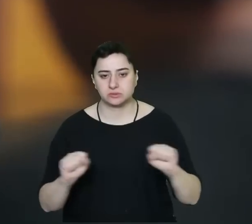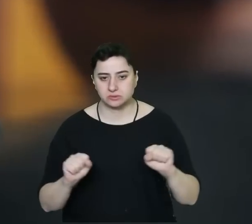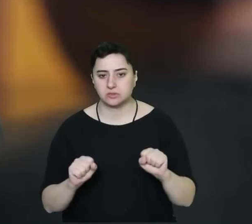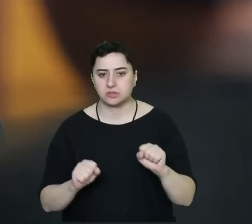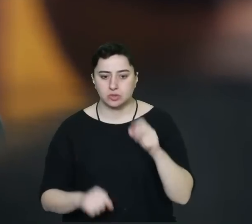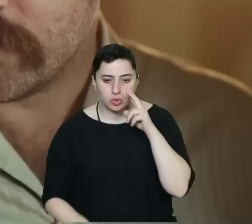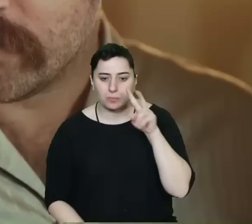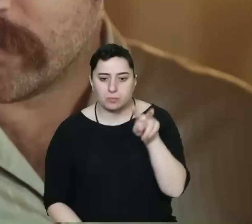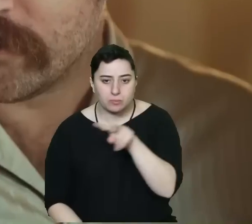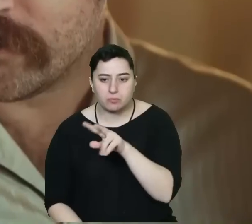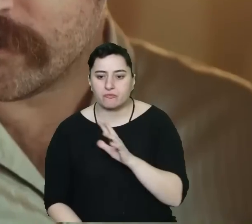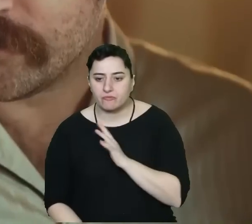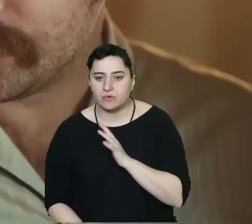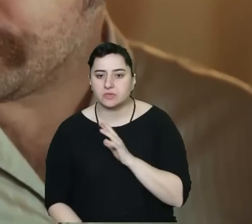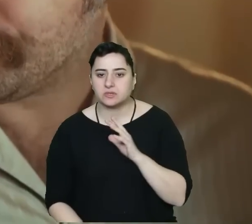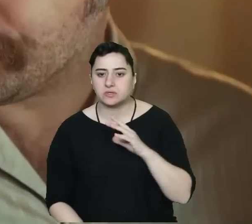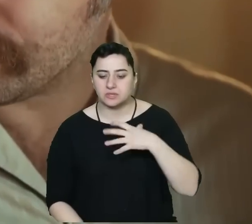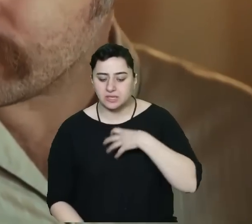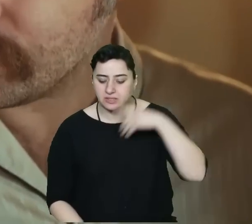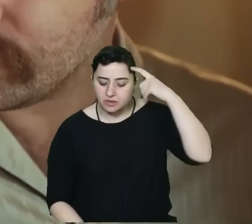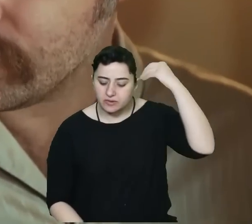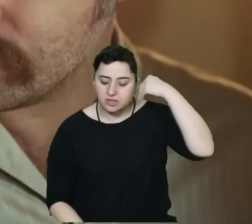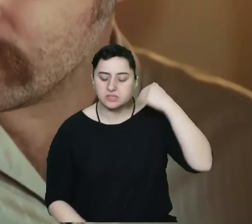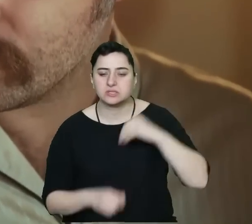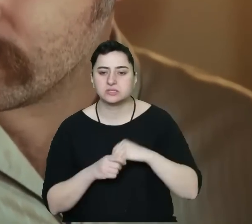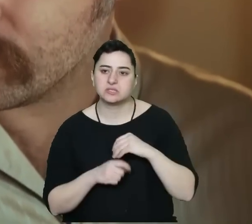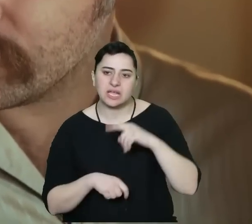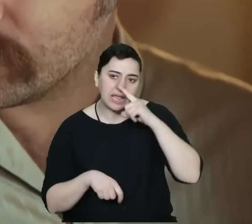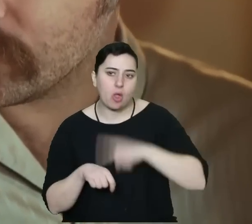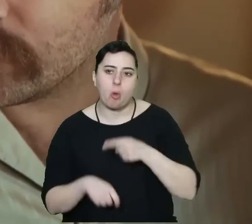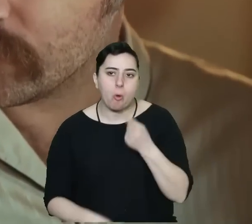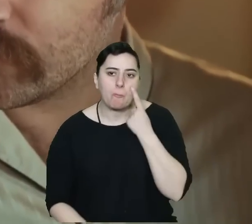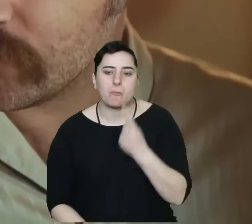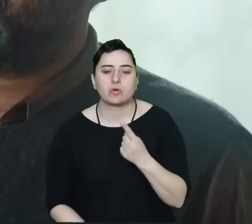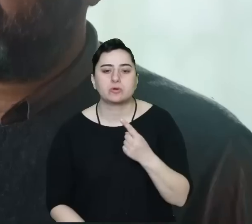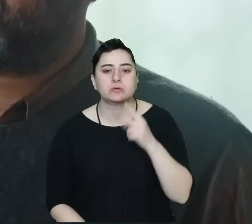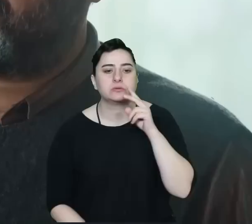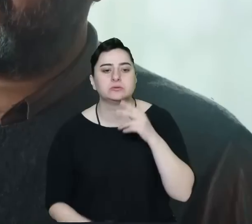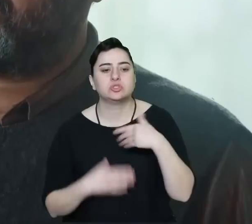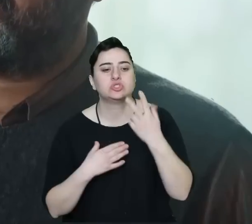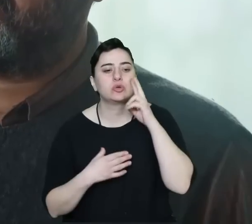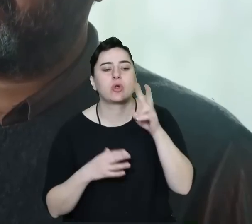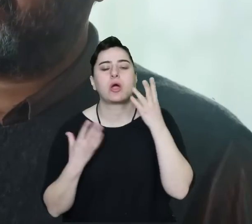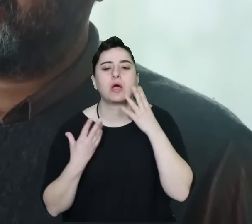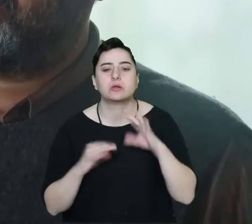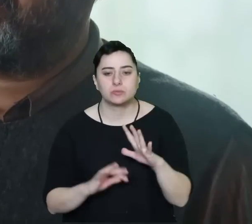Gözümüz var bakıyoruz ama kendi zannımızı görüyoruz sadece. Kanımız bir olsa da